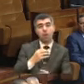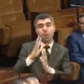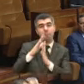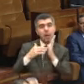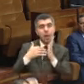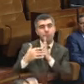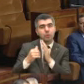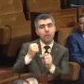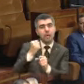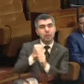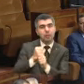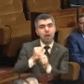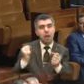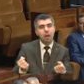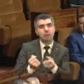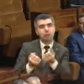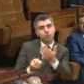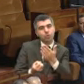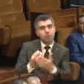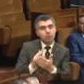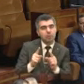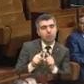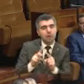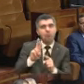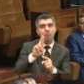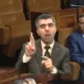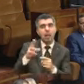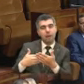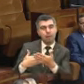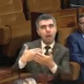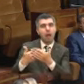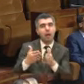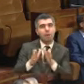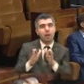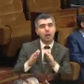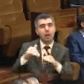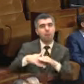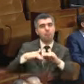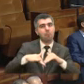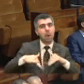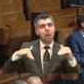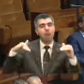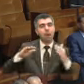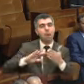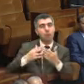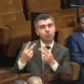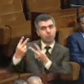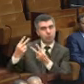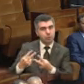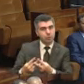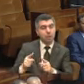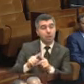التشغيل الذاتي على أساس الخطاب الملكي السامي الأخير في افتتاح الدورة التشريعية، والذي